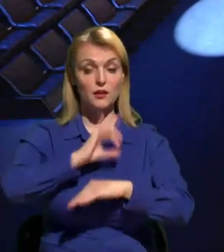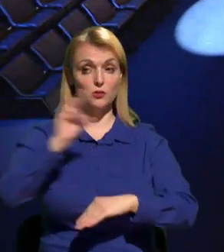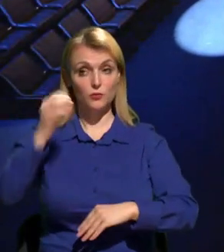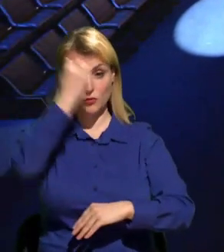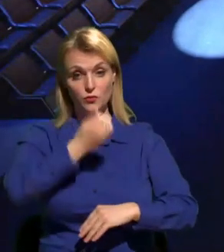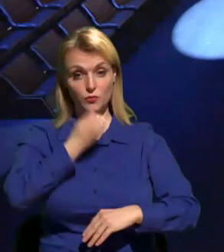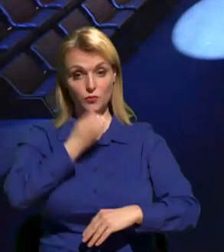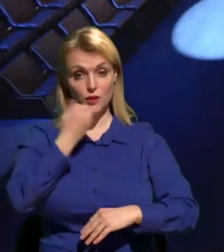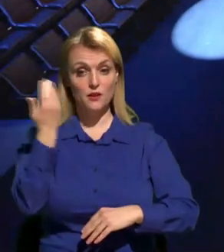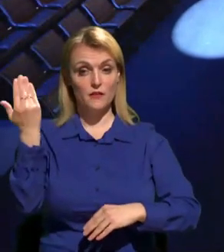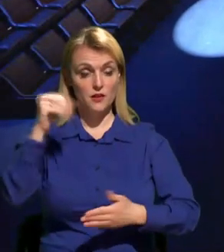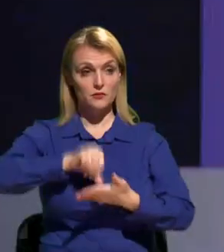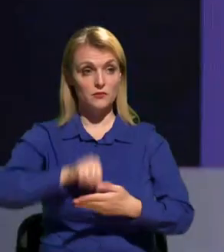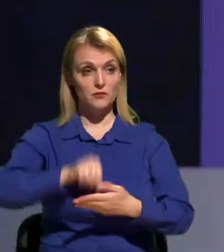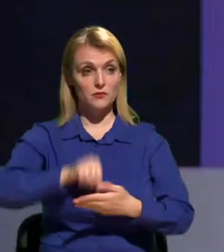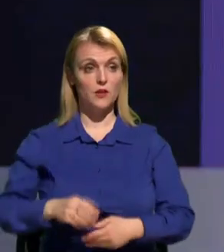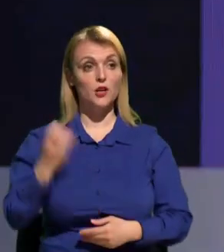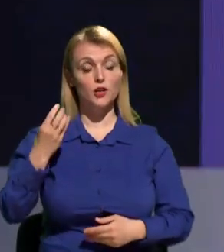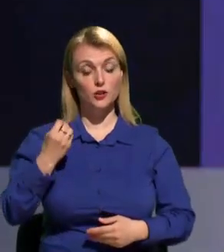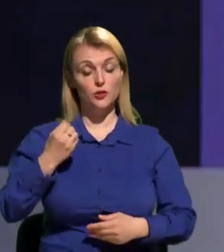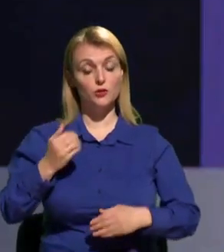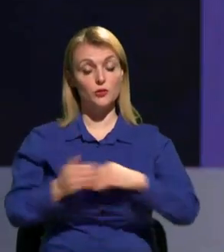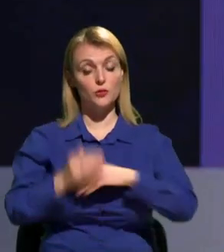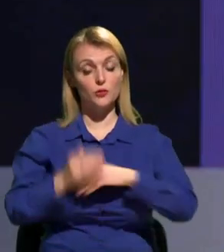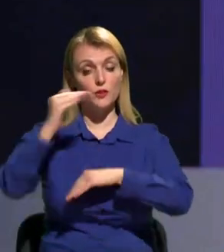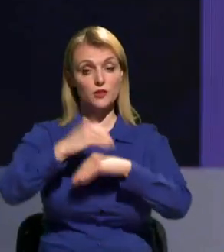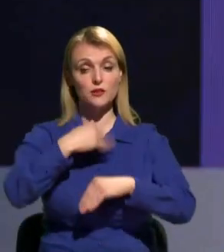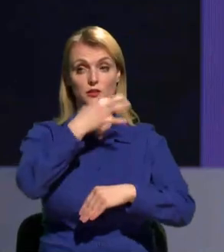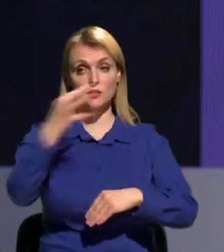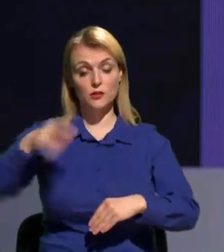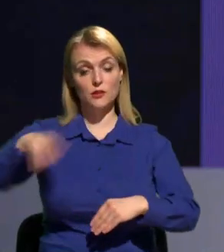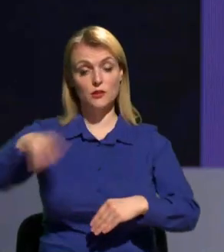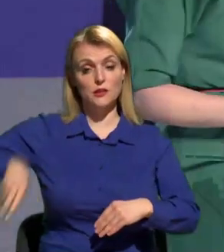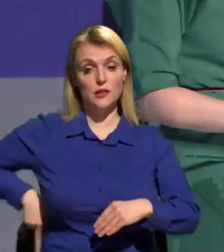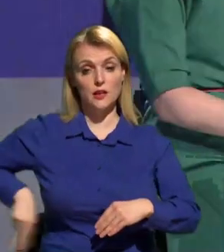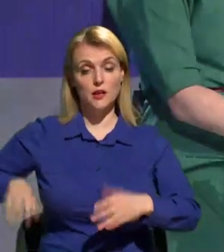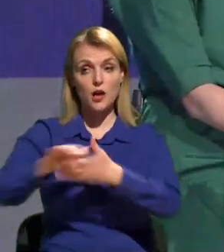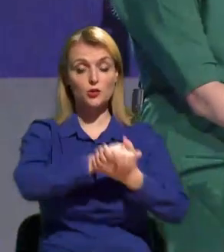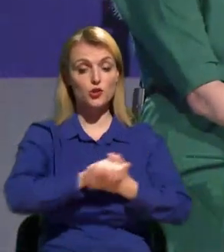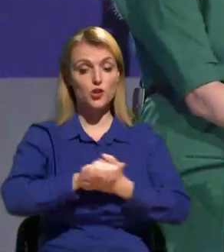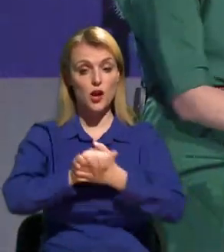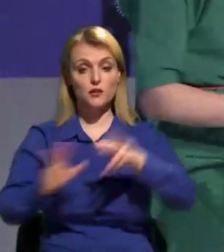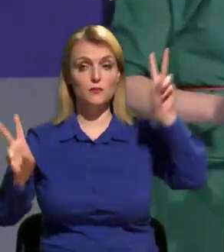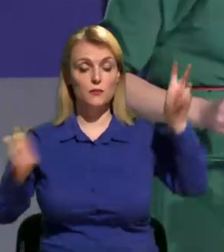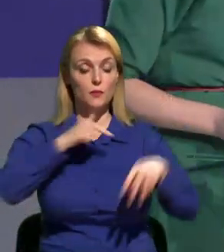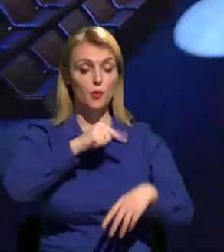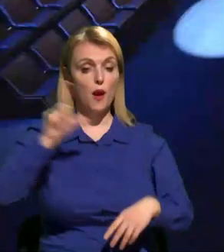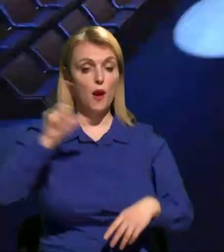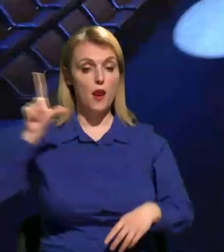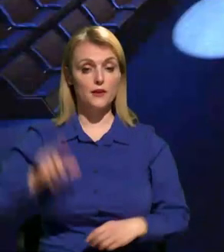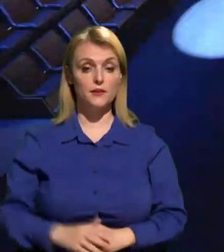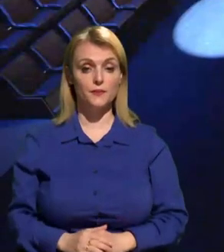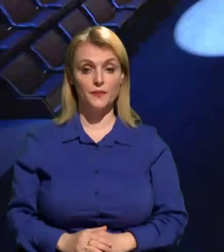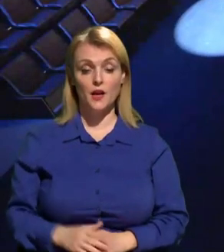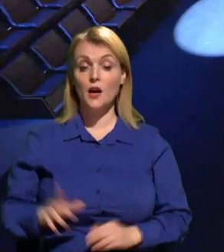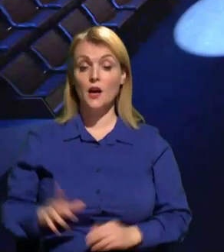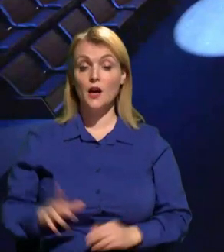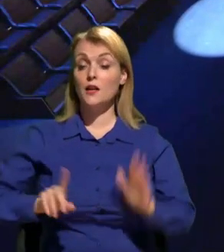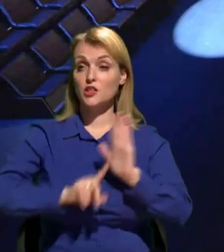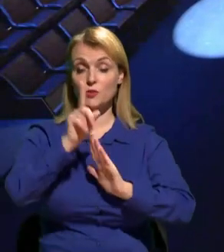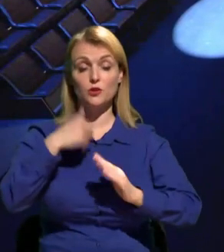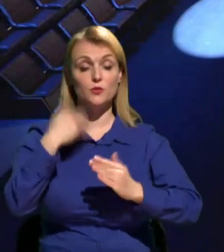salut prezența în studio și a directorului de program Promolex, Pavel Postică. Bună seara și bine ați venit! Bună seara! Pentru început, o să vă prezint care